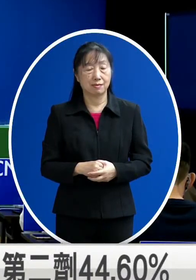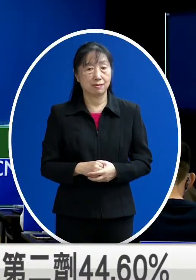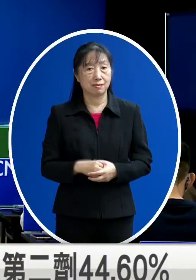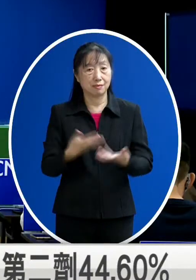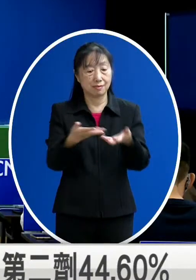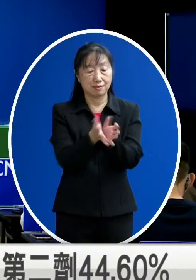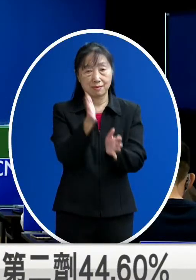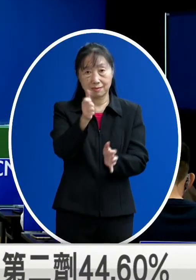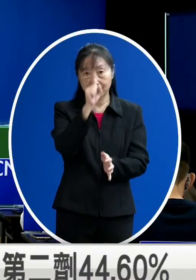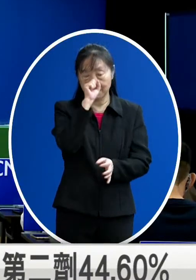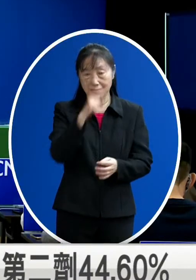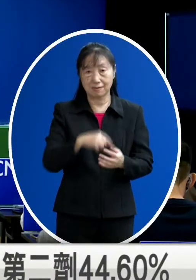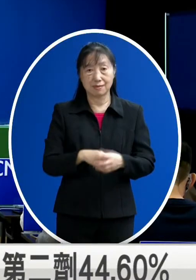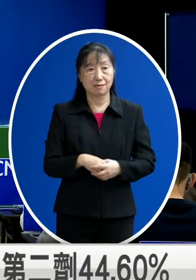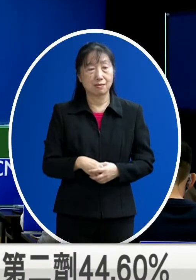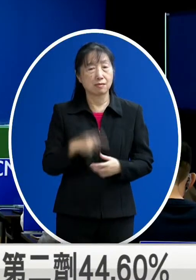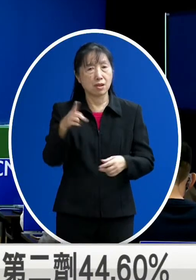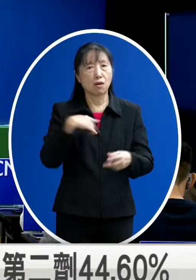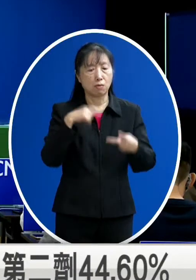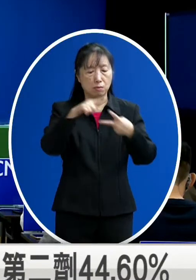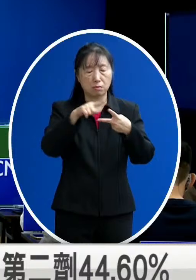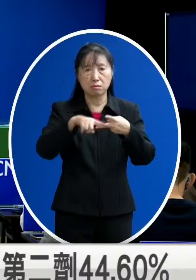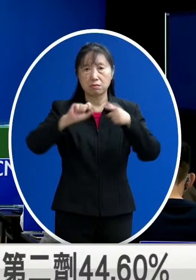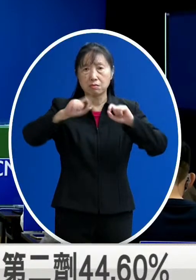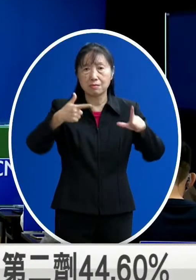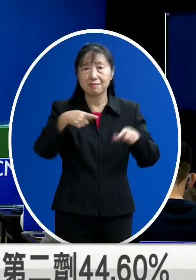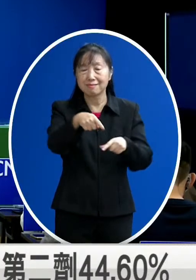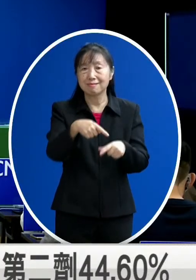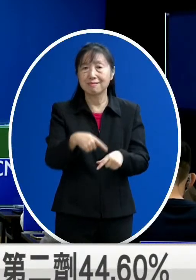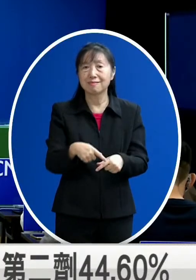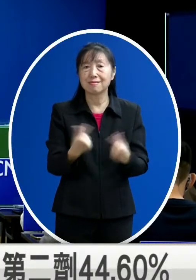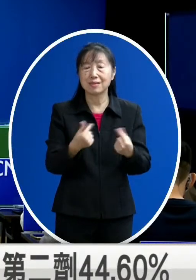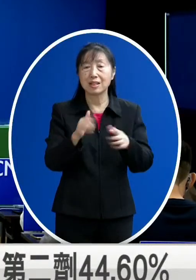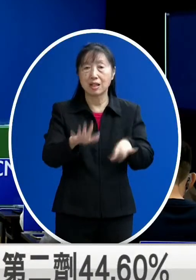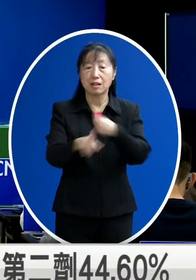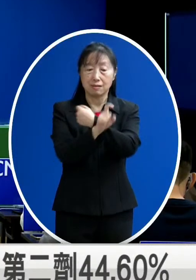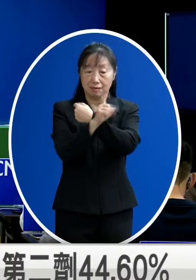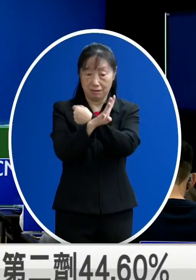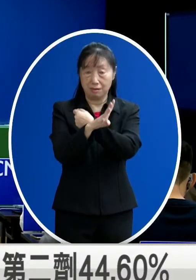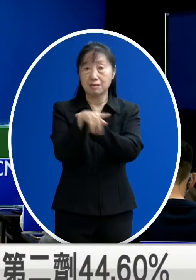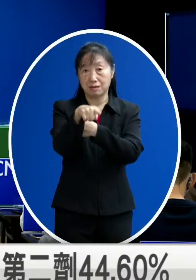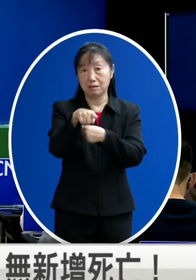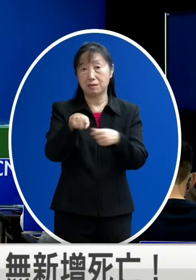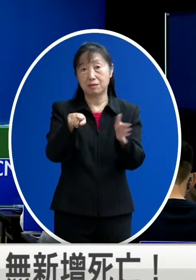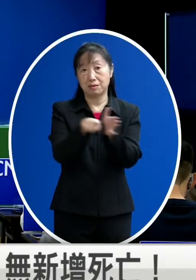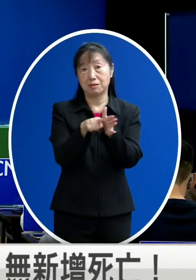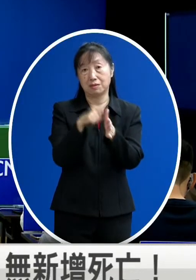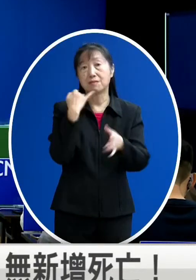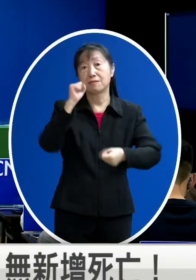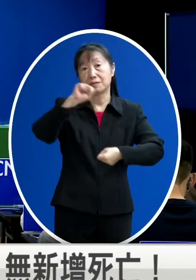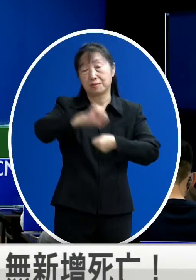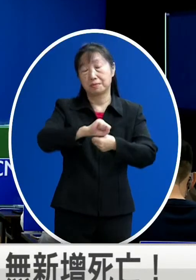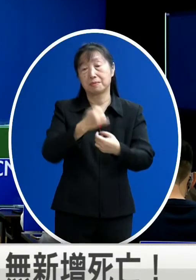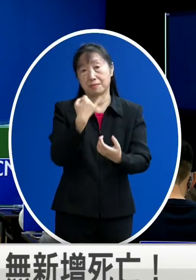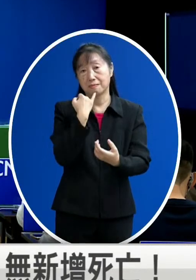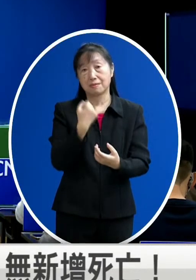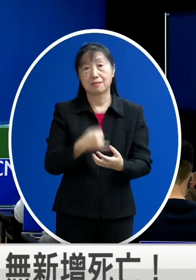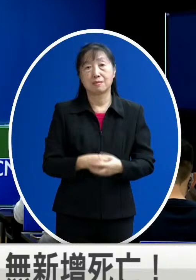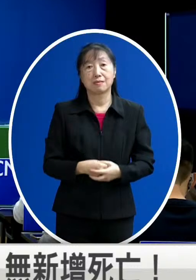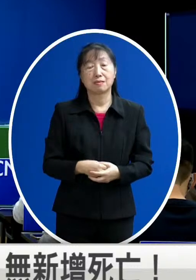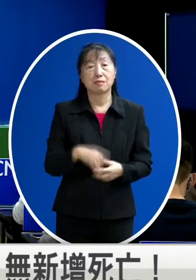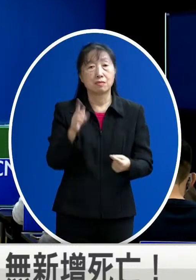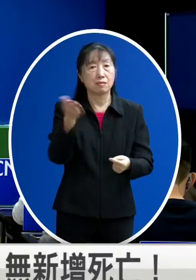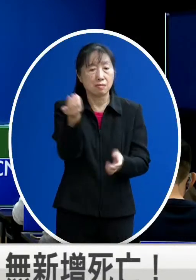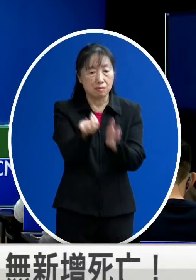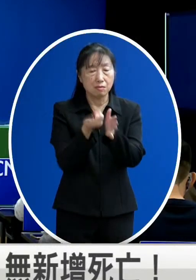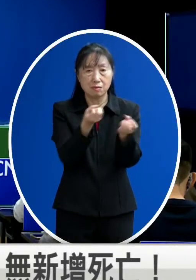部长好，就是有关于混打的部分，我们今天就宣布说会在第14轮去进行加开嘛、嗯。那我们原本可能之前比较多